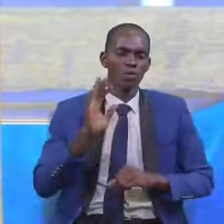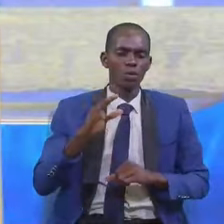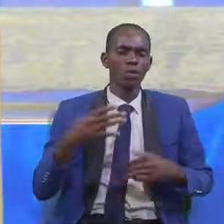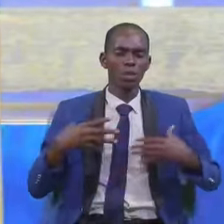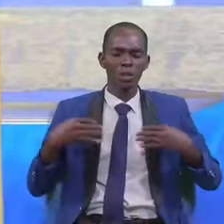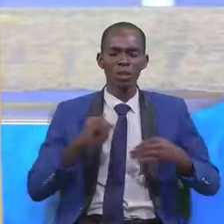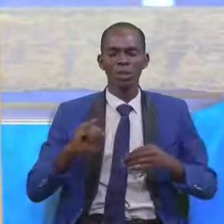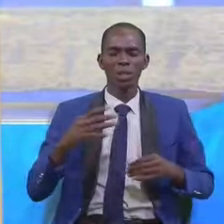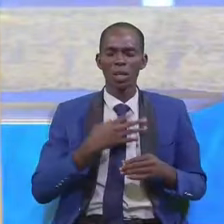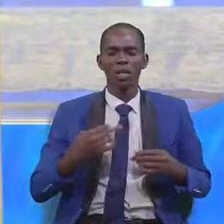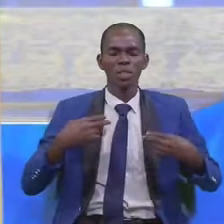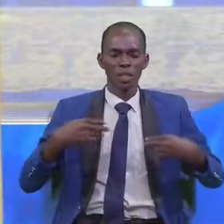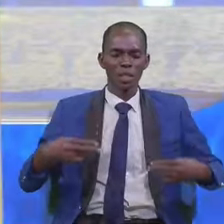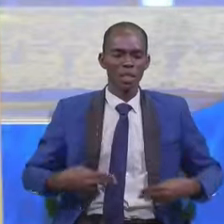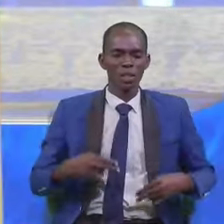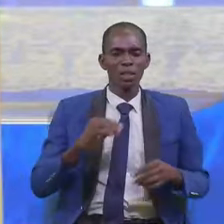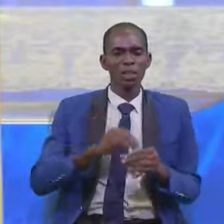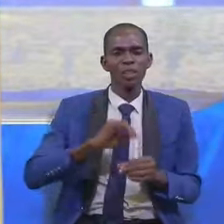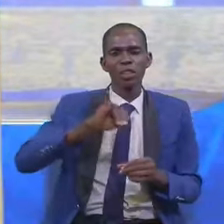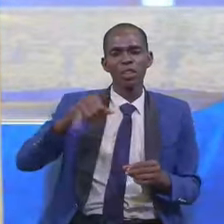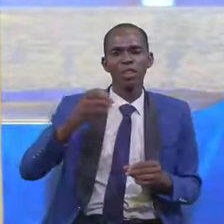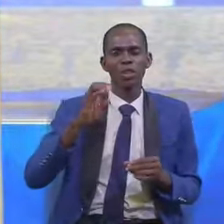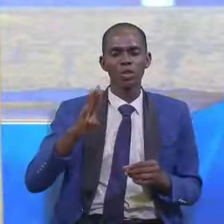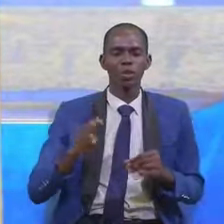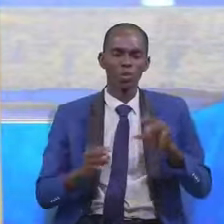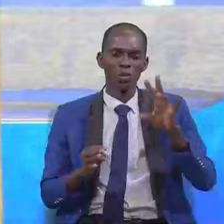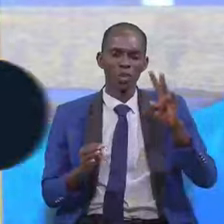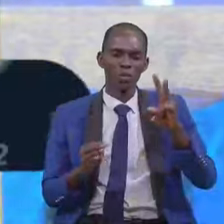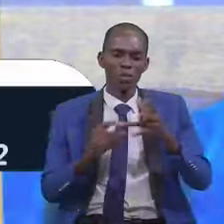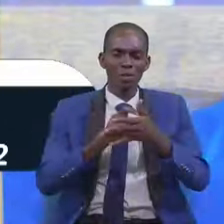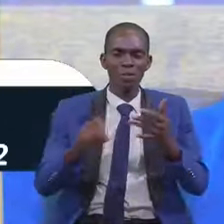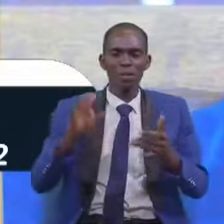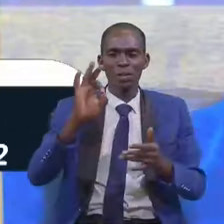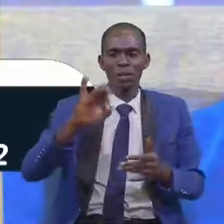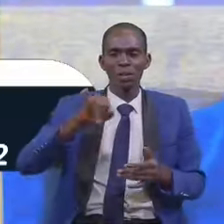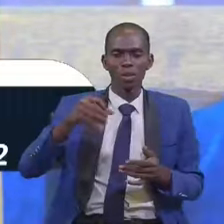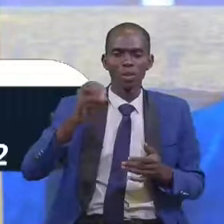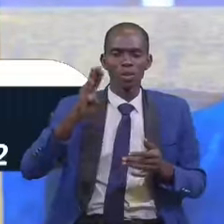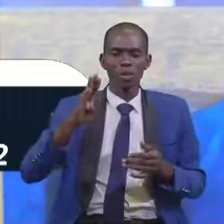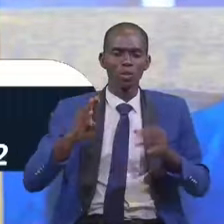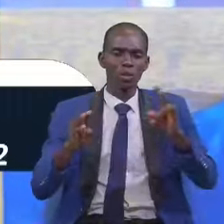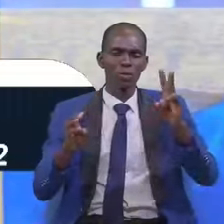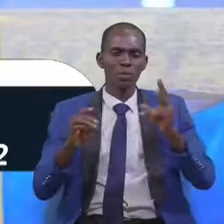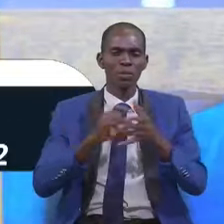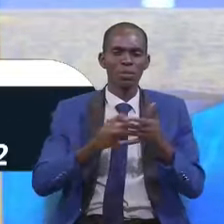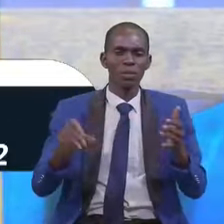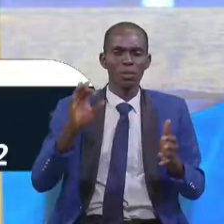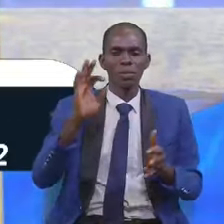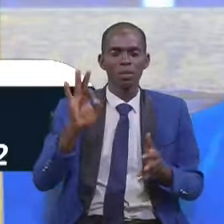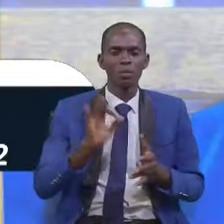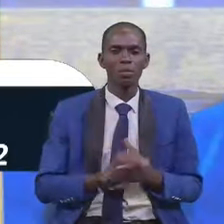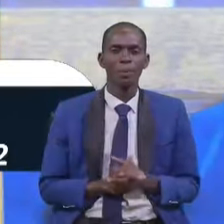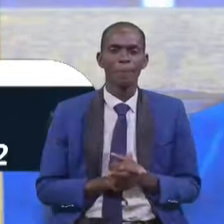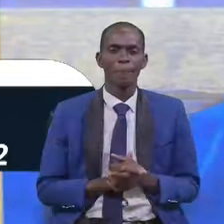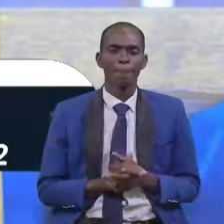17, verset 9. Job 17, voyons le verset 9.